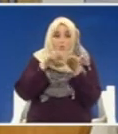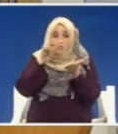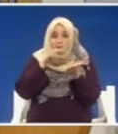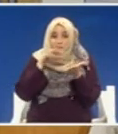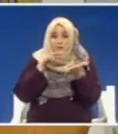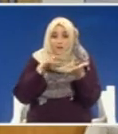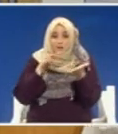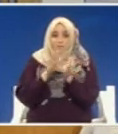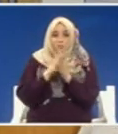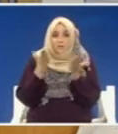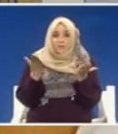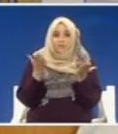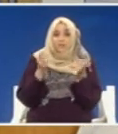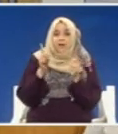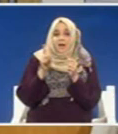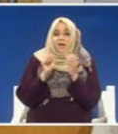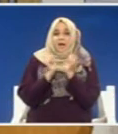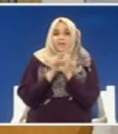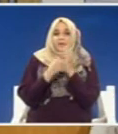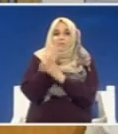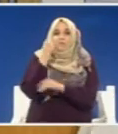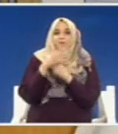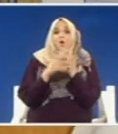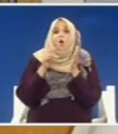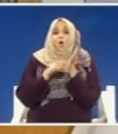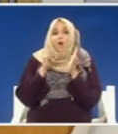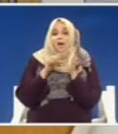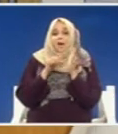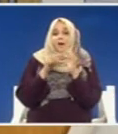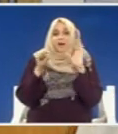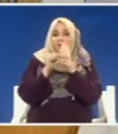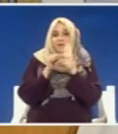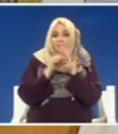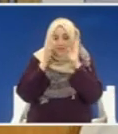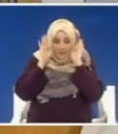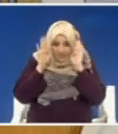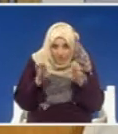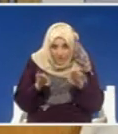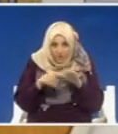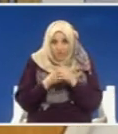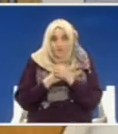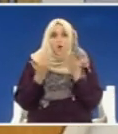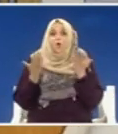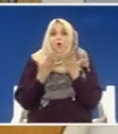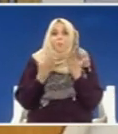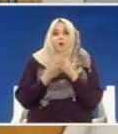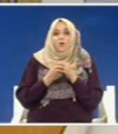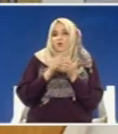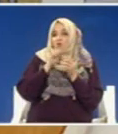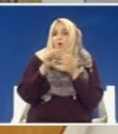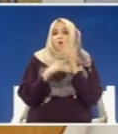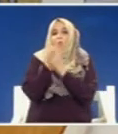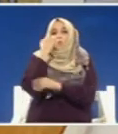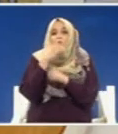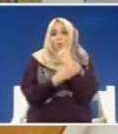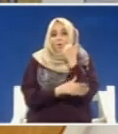المصحف وهي بالوضوء تصادفها آية السجدة تسجد لها، كيف تسجد من غير وضوء؟